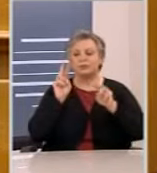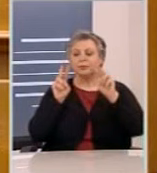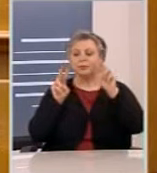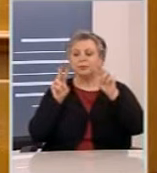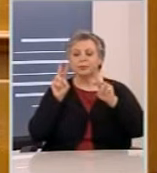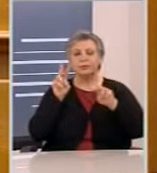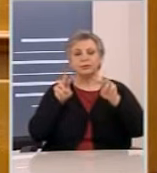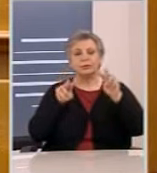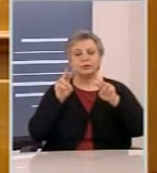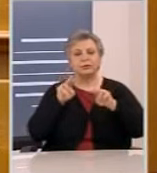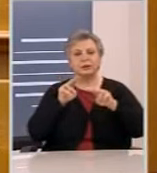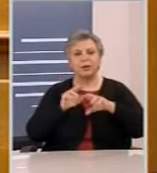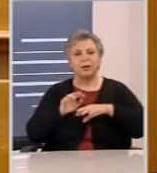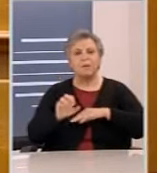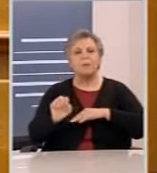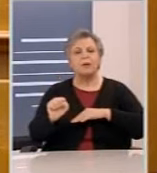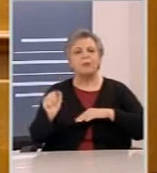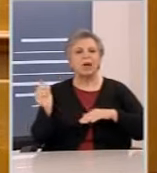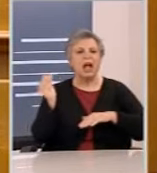και άμεσης παρέμβασης.